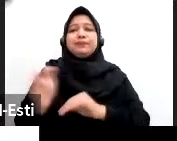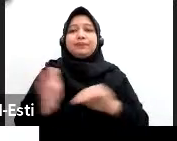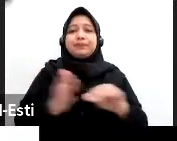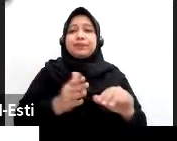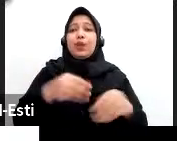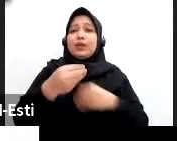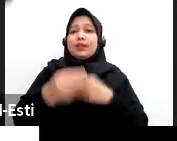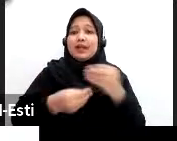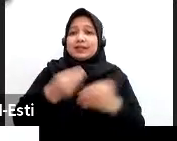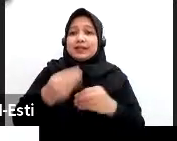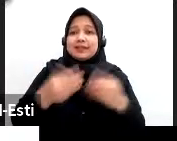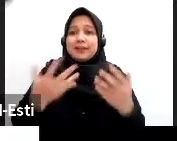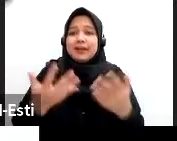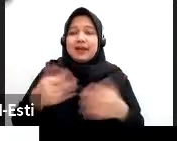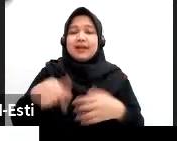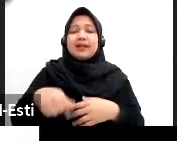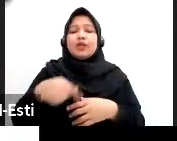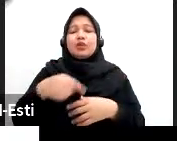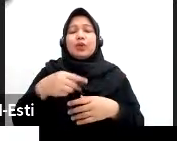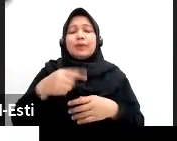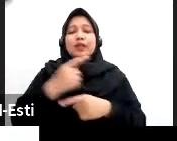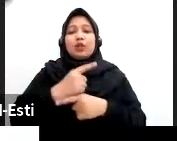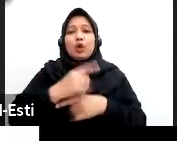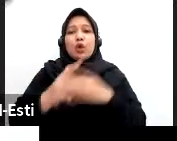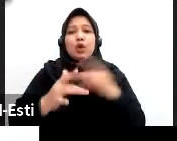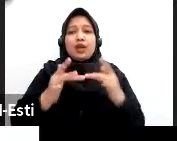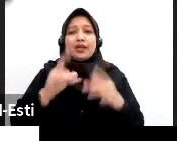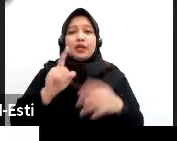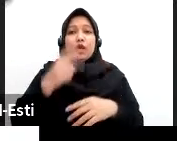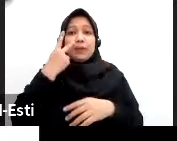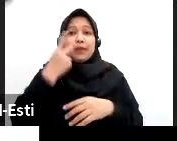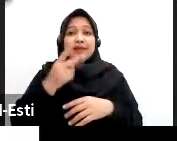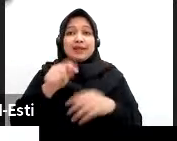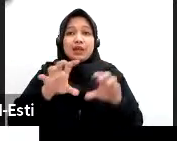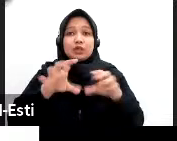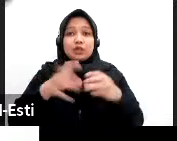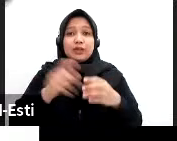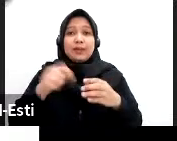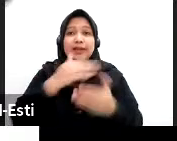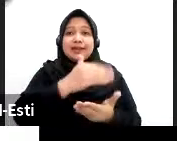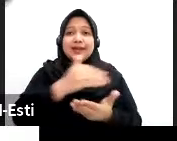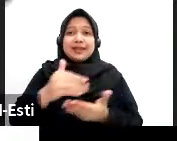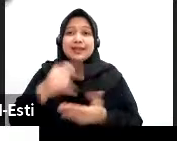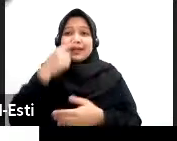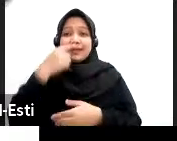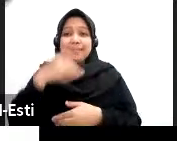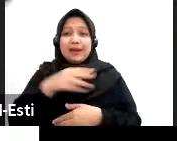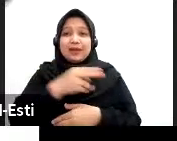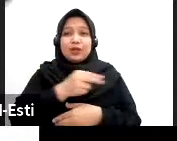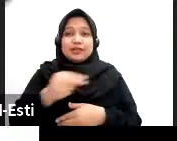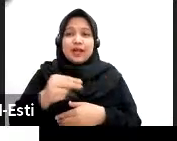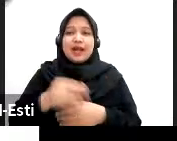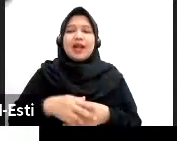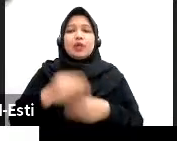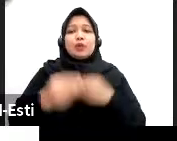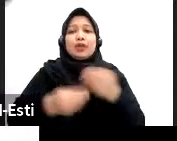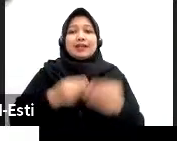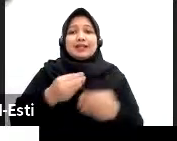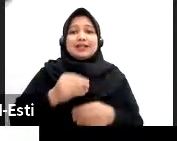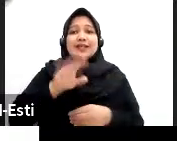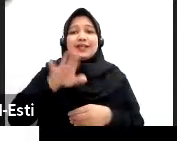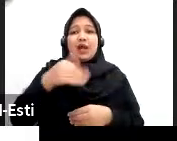besar sih power spa jadi kita mengukur dari asosiasi menggunakan data Bank Indonesia transaksi commerce pada tahun